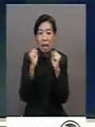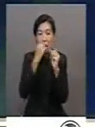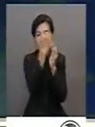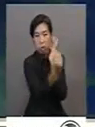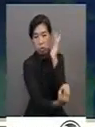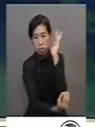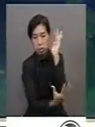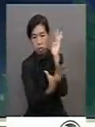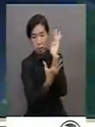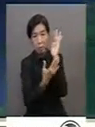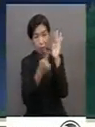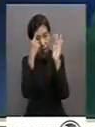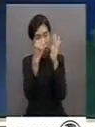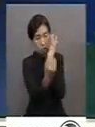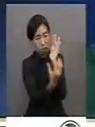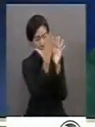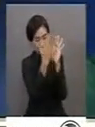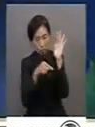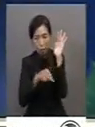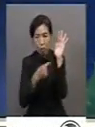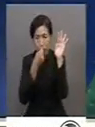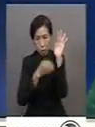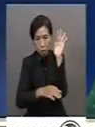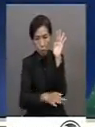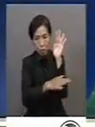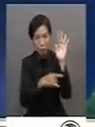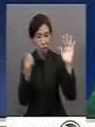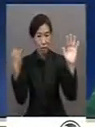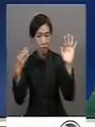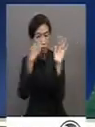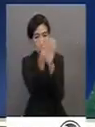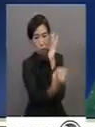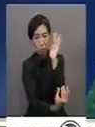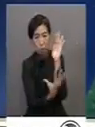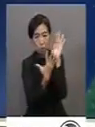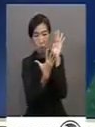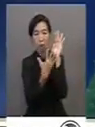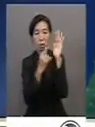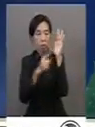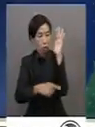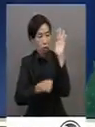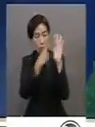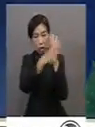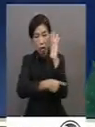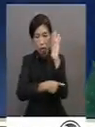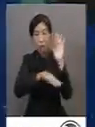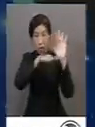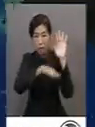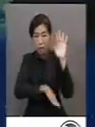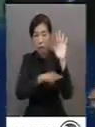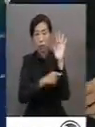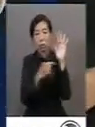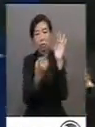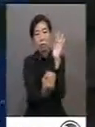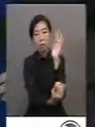ลงพื้นที่ทางด้านทะเลอันดามันครับและช้อนเข้ามาทางด้านเป็นมรสุมตะวันออกเฉียงเหนือนะครับเข้ามาปกคลุมบริเวณของพื้นที่ทางด้านอ่าว